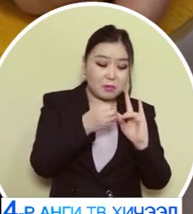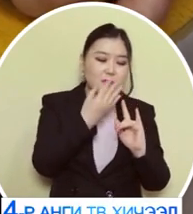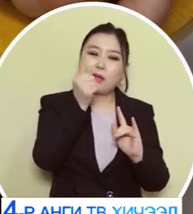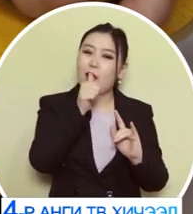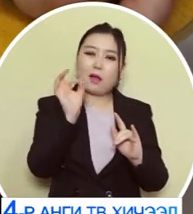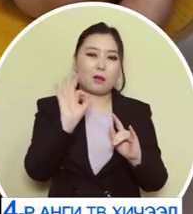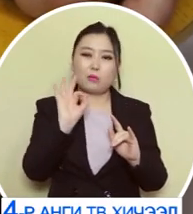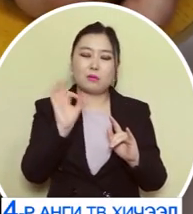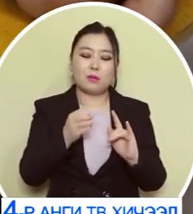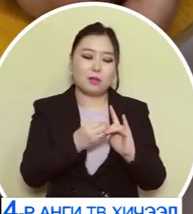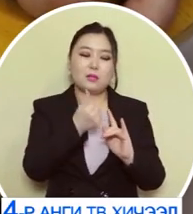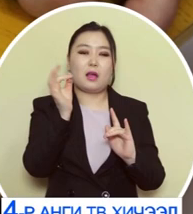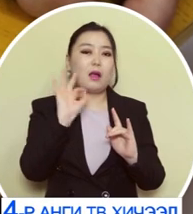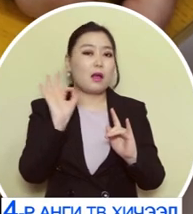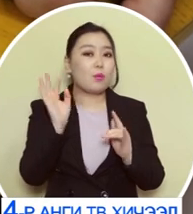Нәтижеміз